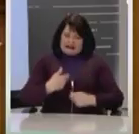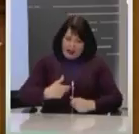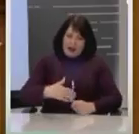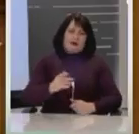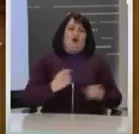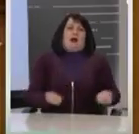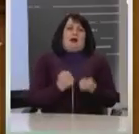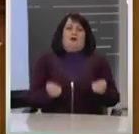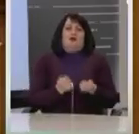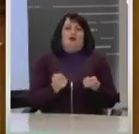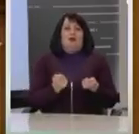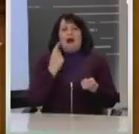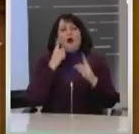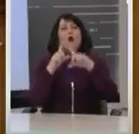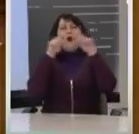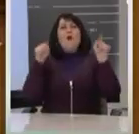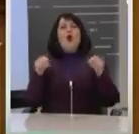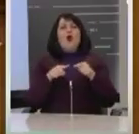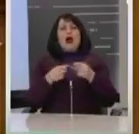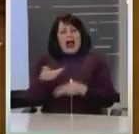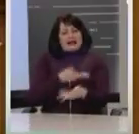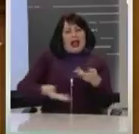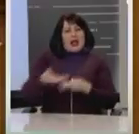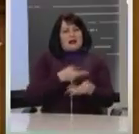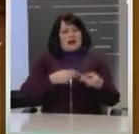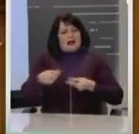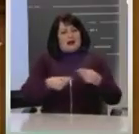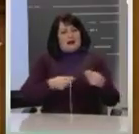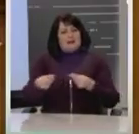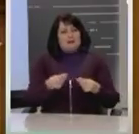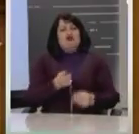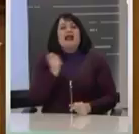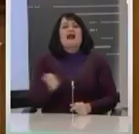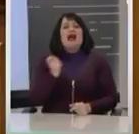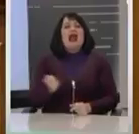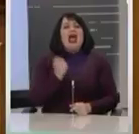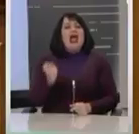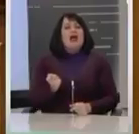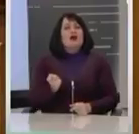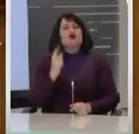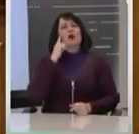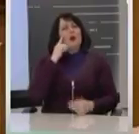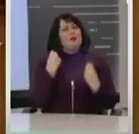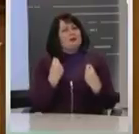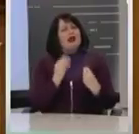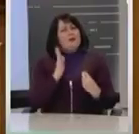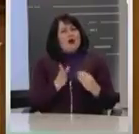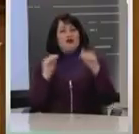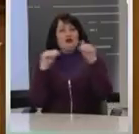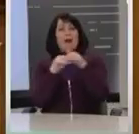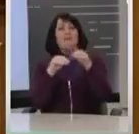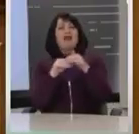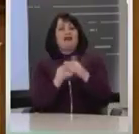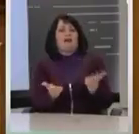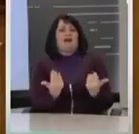για μια ανταλλαγή ομολόγων, ώστε το προφίλ του χρέους να καταστεί ελκυστικό για τους επενδυτές εν ώψη